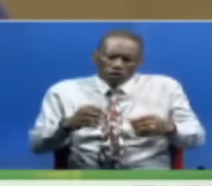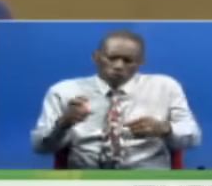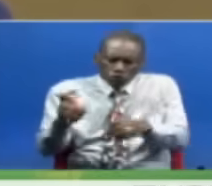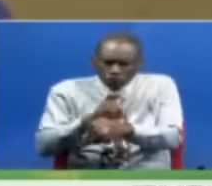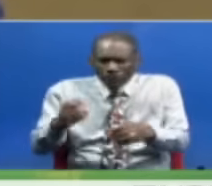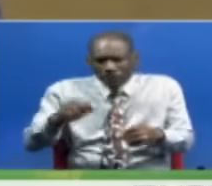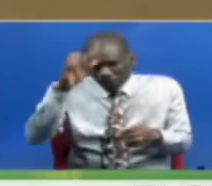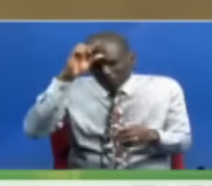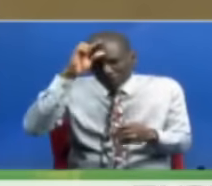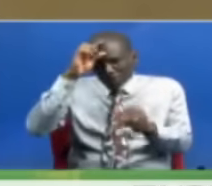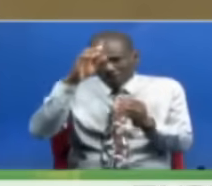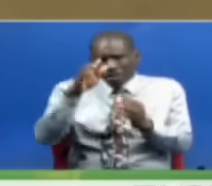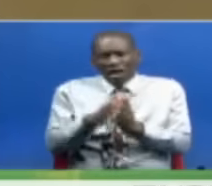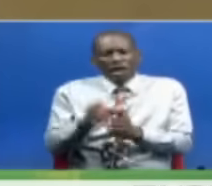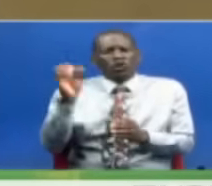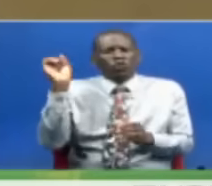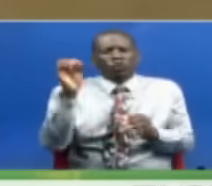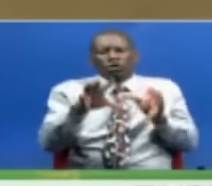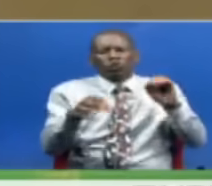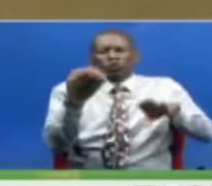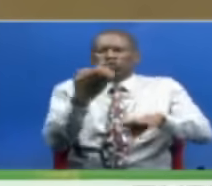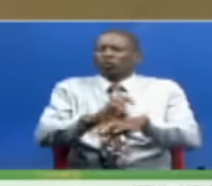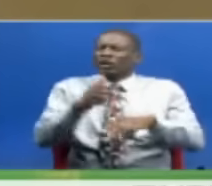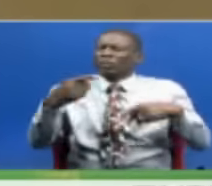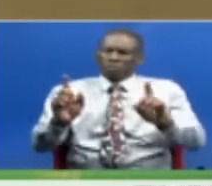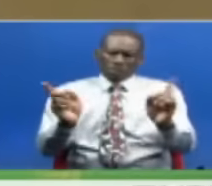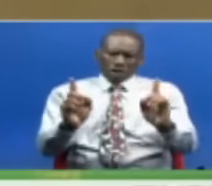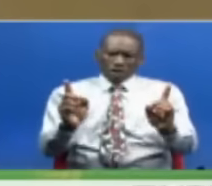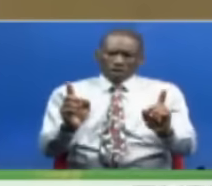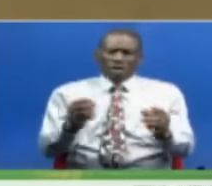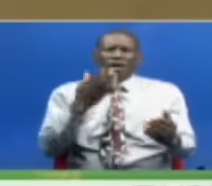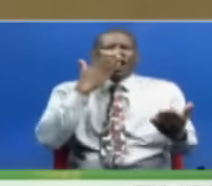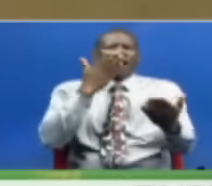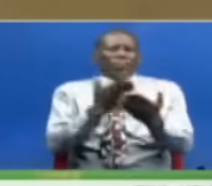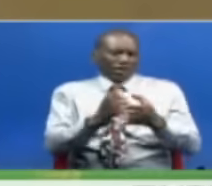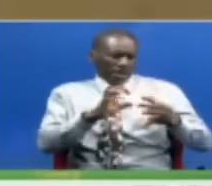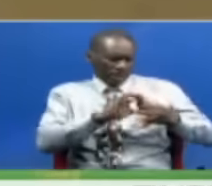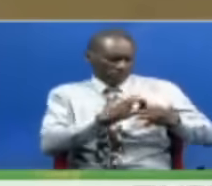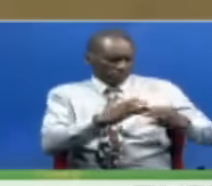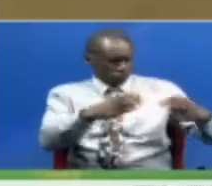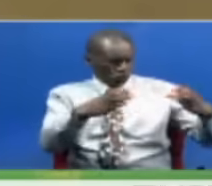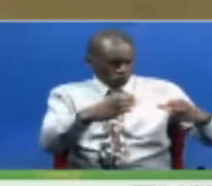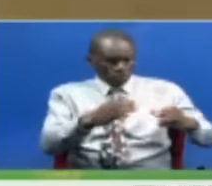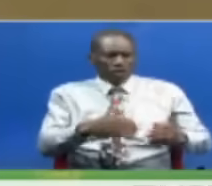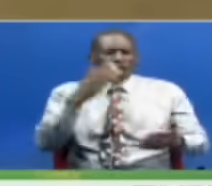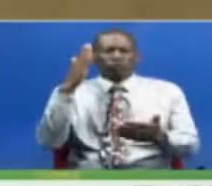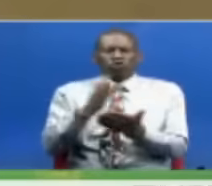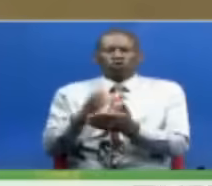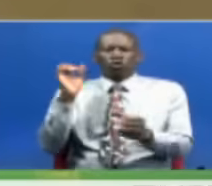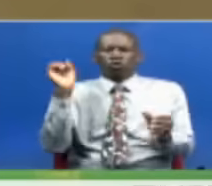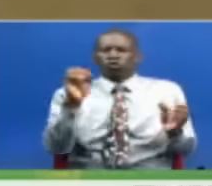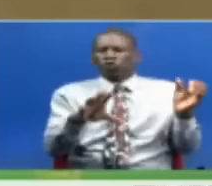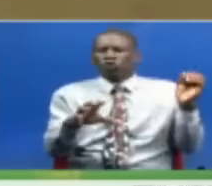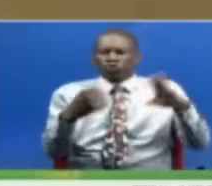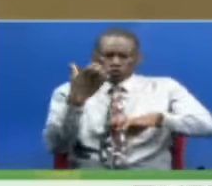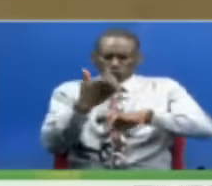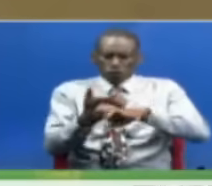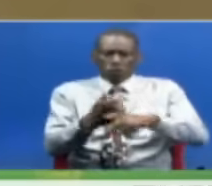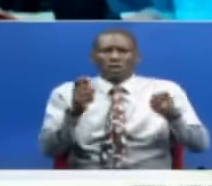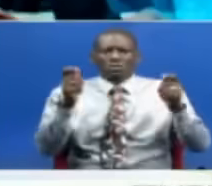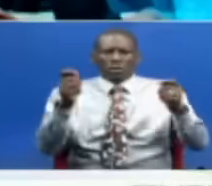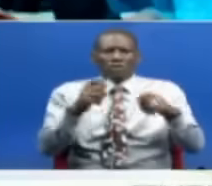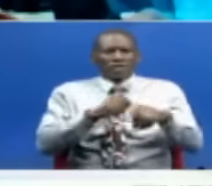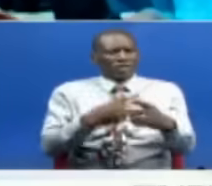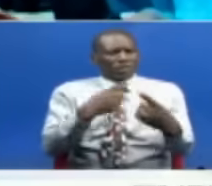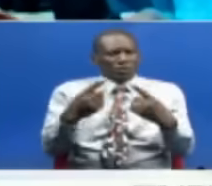kurushia Mkenya mwingine mawe. Mimi nawashukuru sana wameacha mawe. Kwa sababu ukiongea maneno